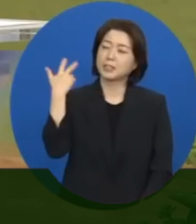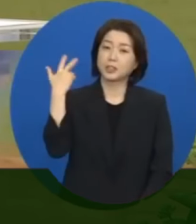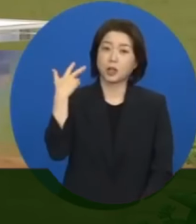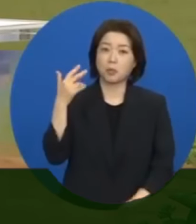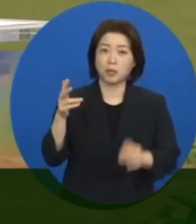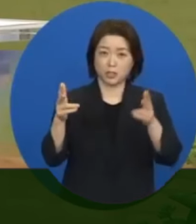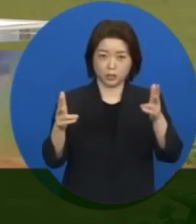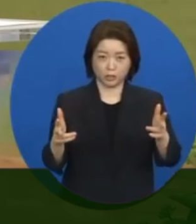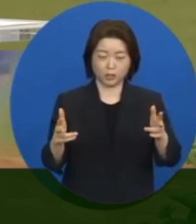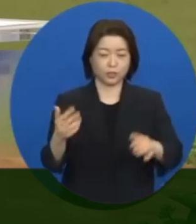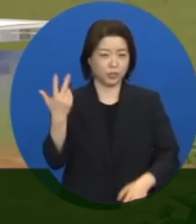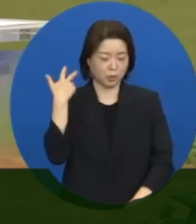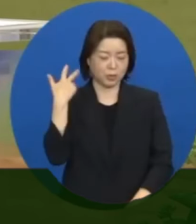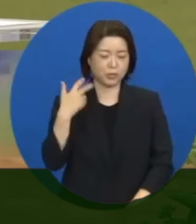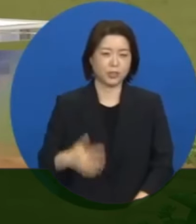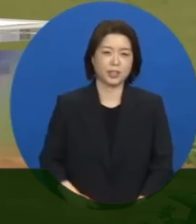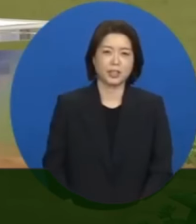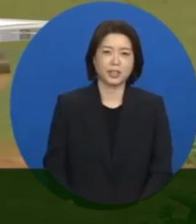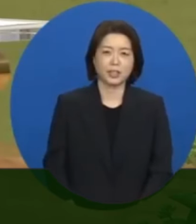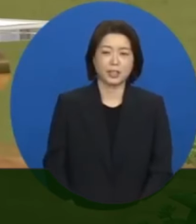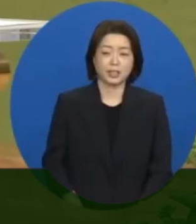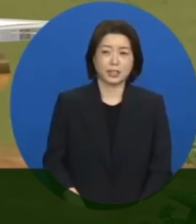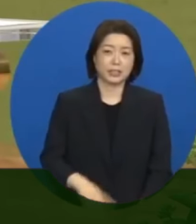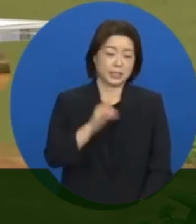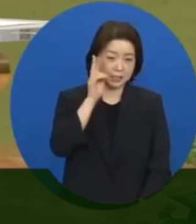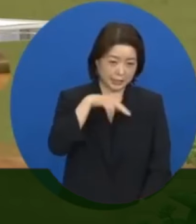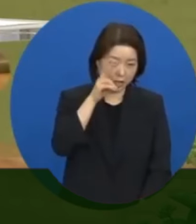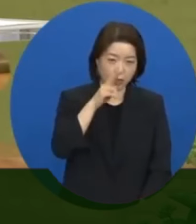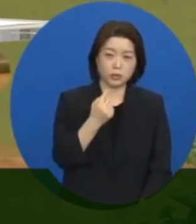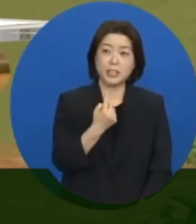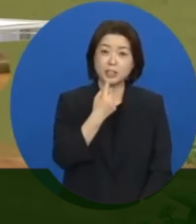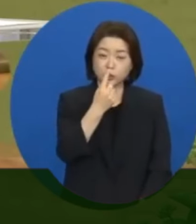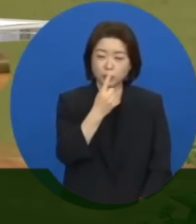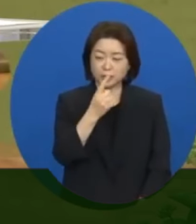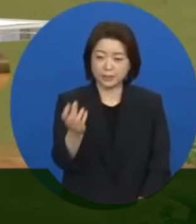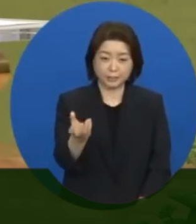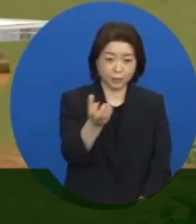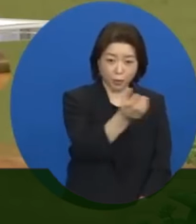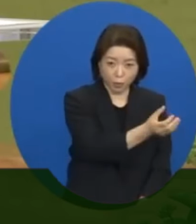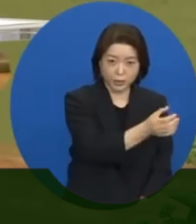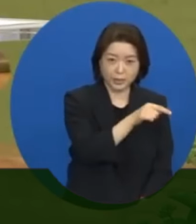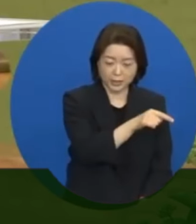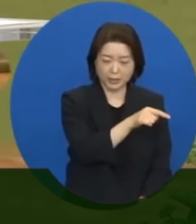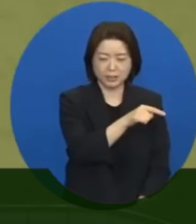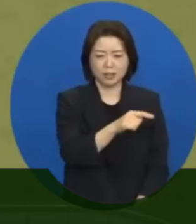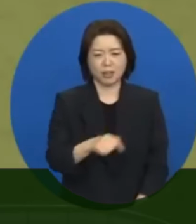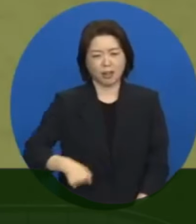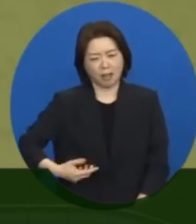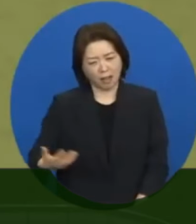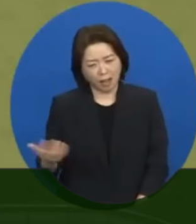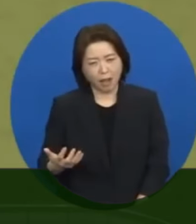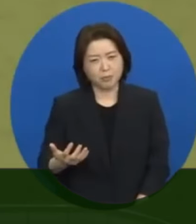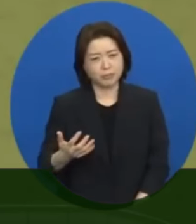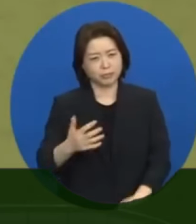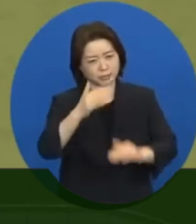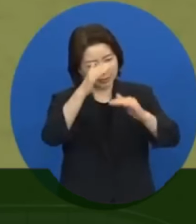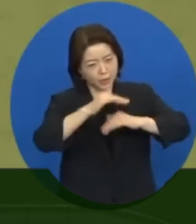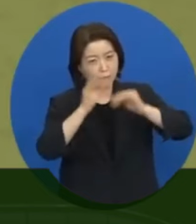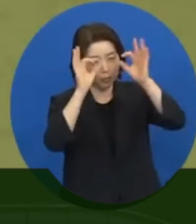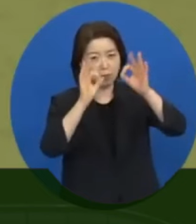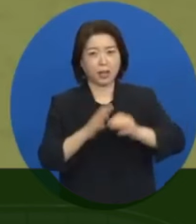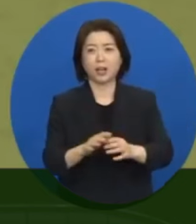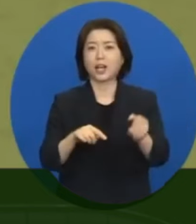주에 하나님께서 4월의 촛대를 옮기신 참 가슴 아픈 사건을 보았습니다 이유가 무엇이었습니까